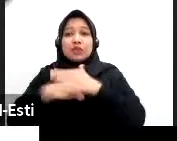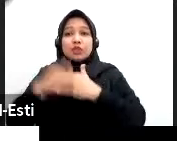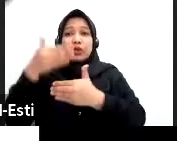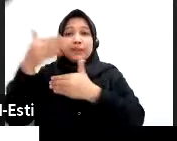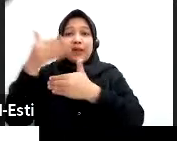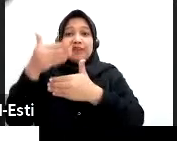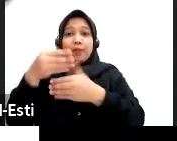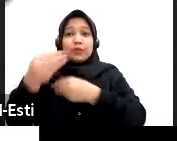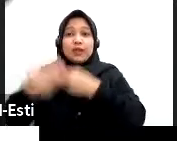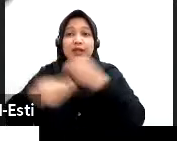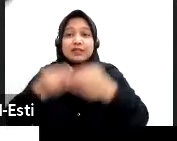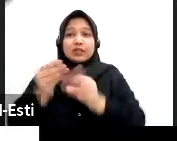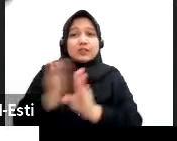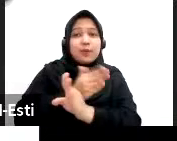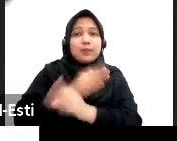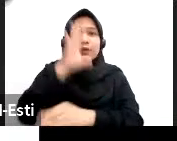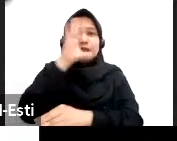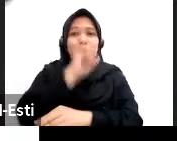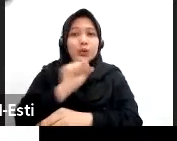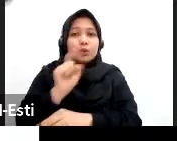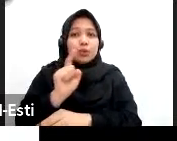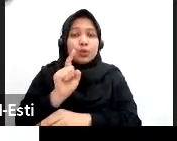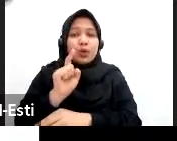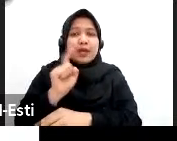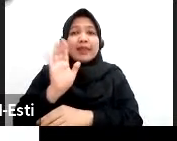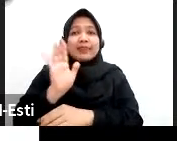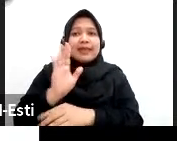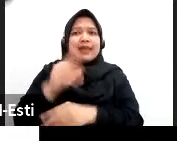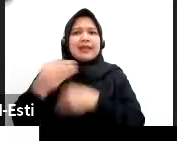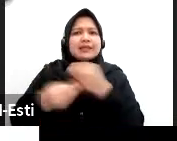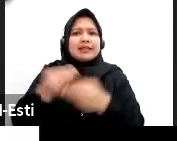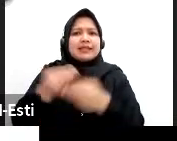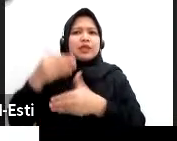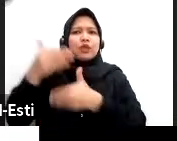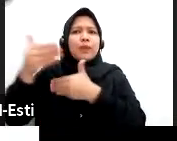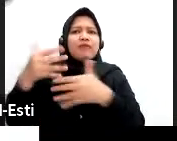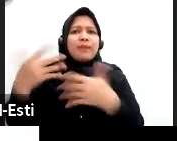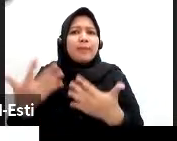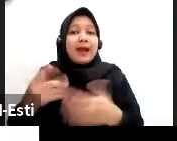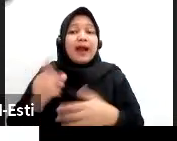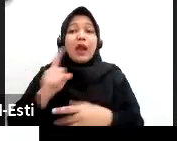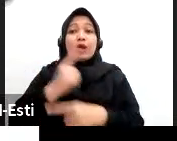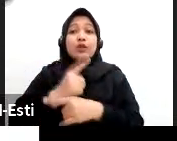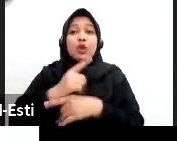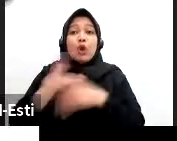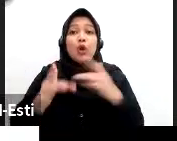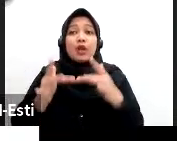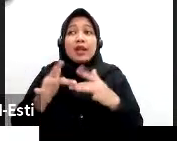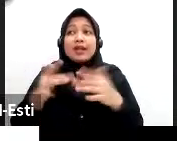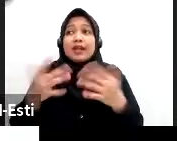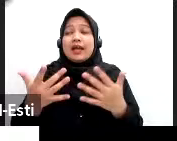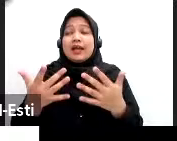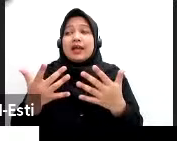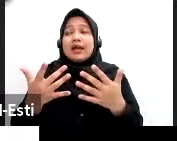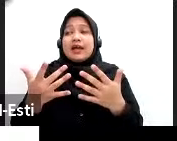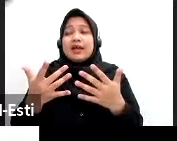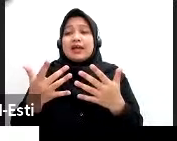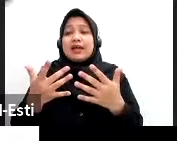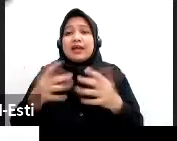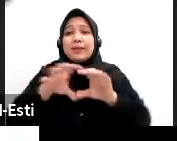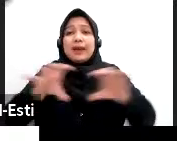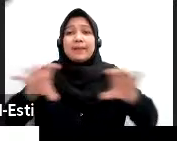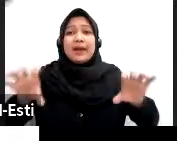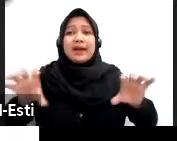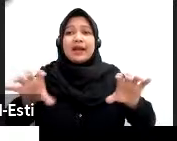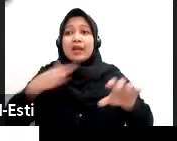untuk bertransaksi mereka harus tahu ini transaksinya mereka dipakai apabila marcopay siapapun retail online yang memang Angie adalah